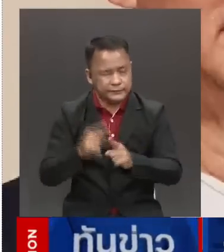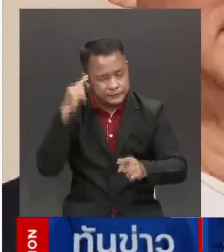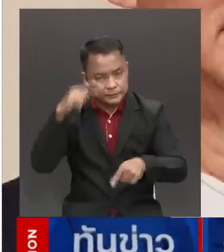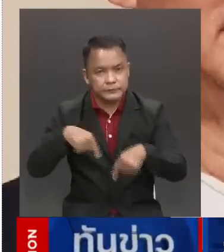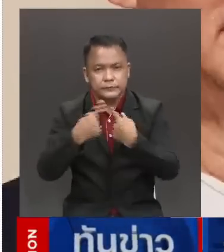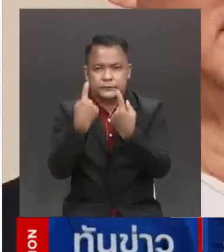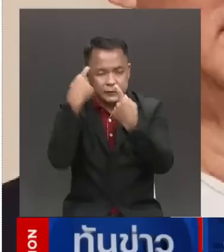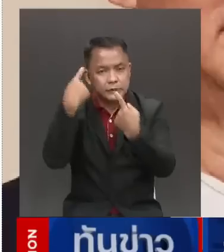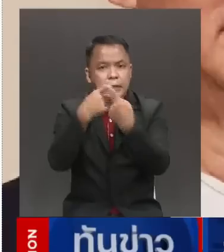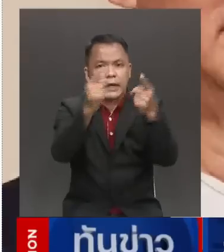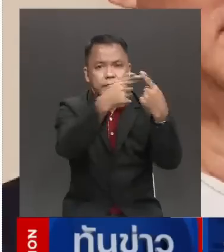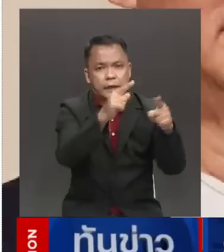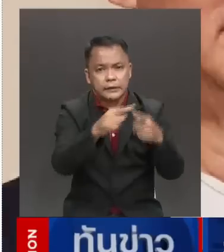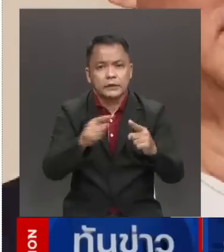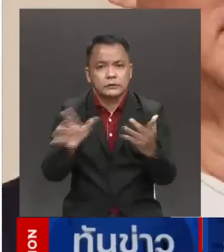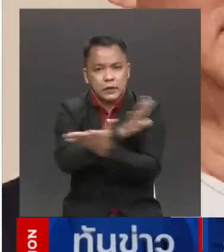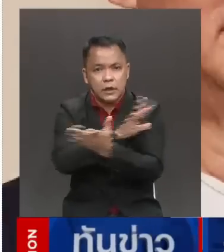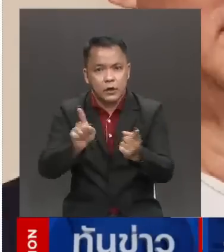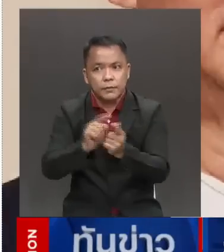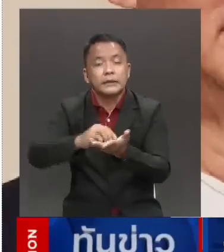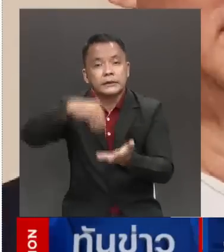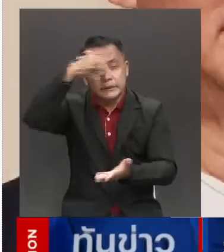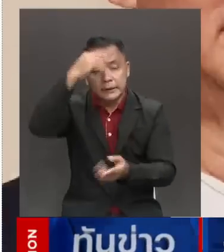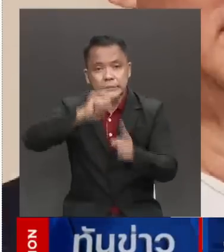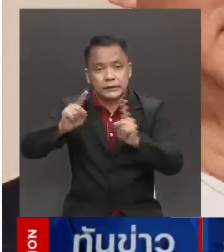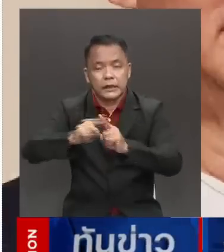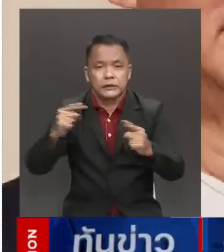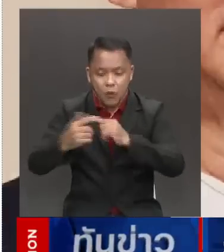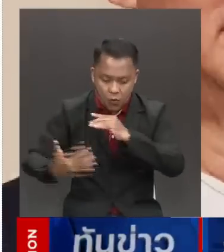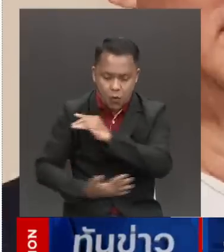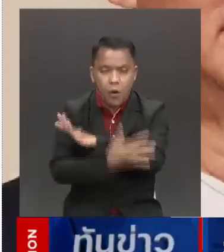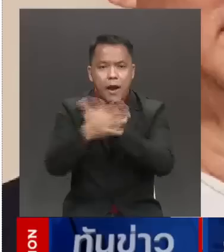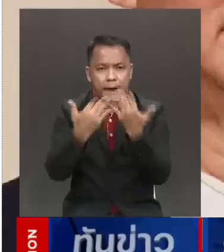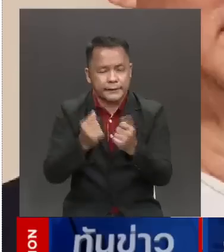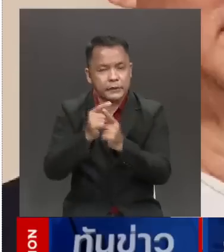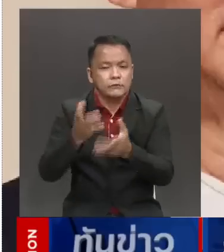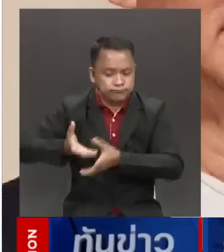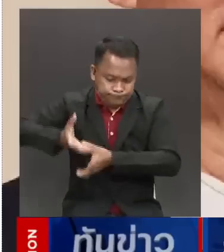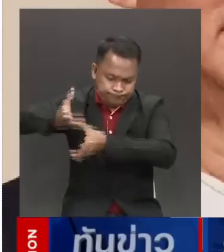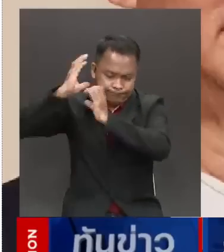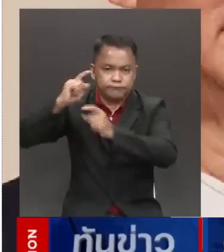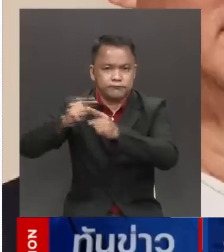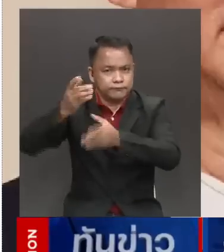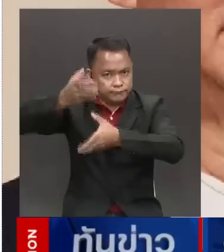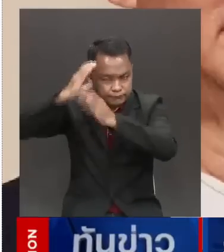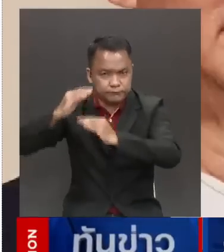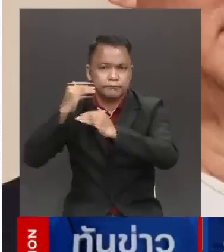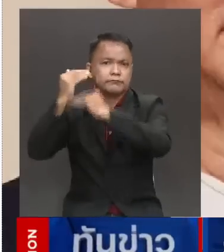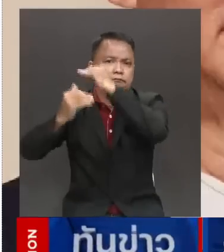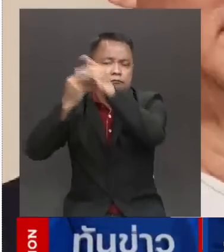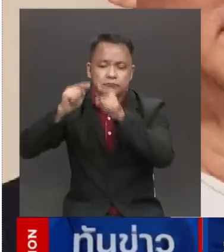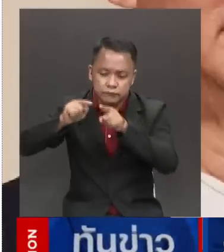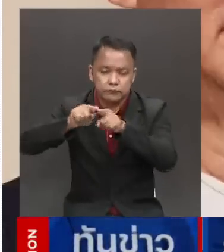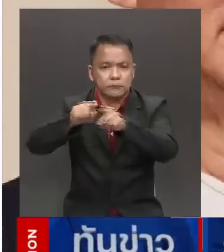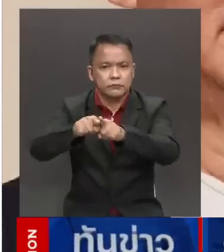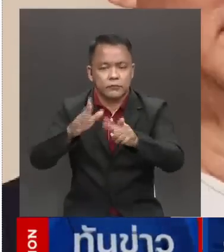ความเห็นต่างทางการเมืองสังคมและการศึกษานับเป็นโอกาสดีค่ะที่เราจะทบทวนเพื่อก้าวต่อไปด้วยกันเพราะคนรุ่นนี้จะ